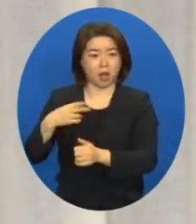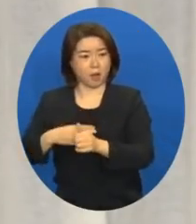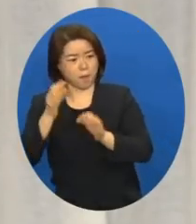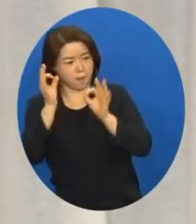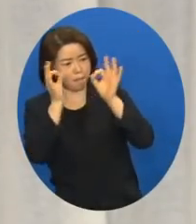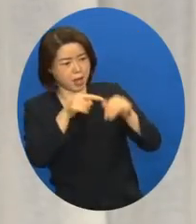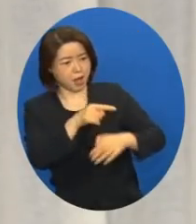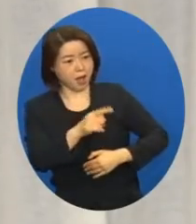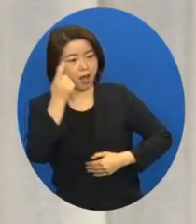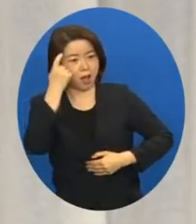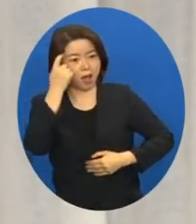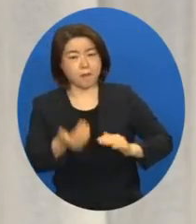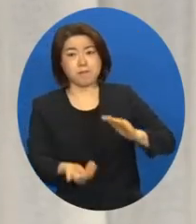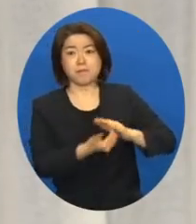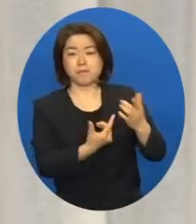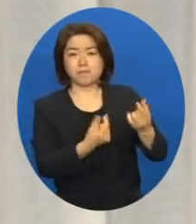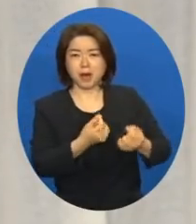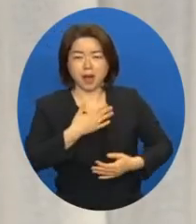그 아이를